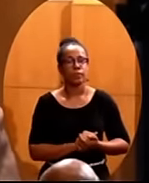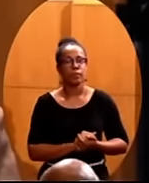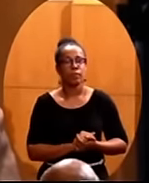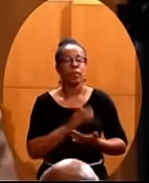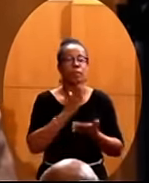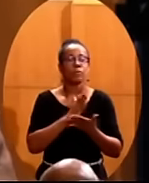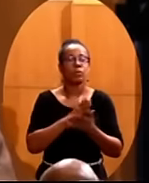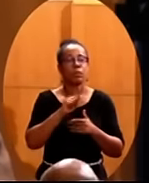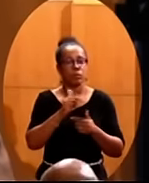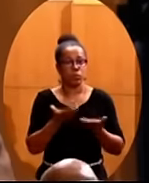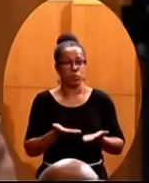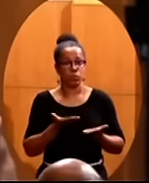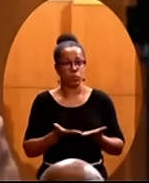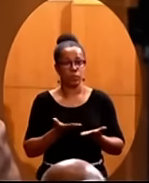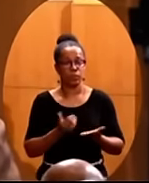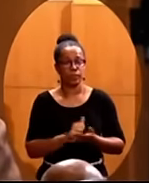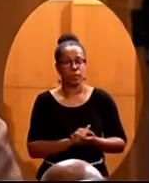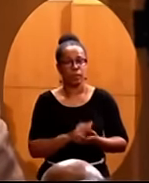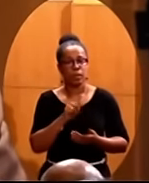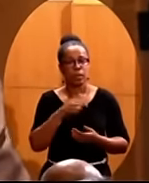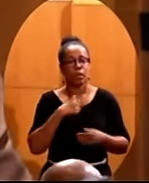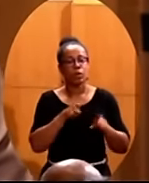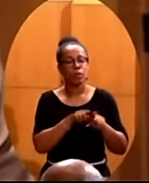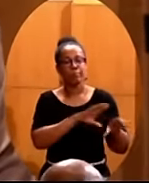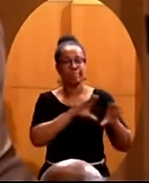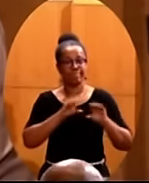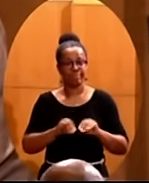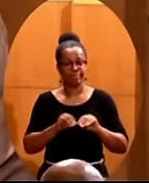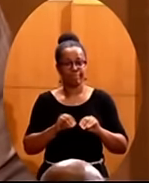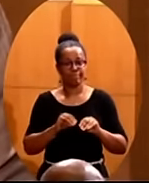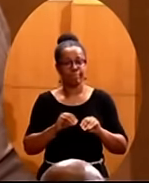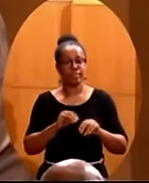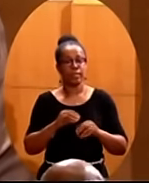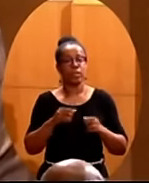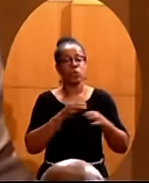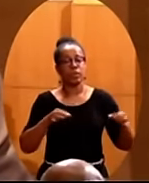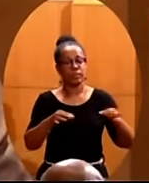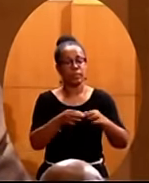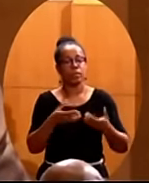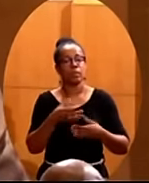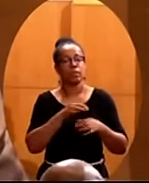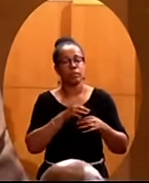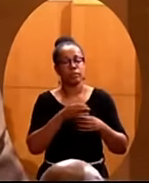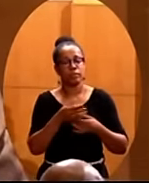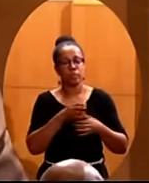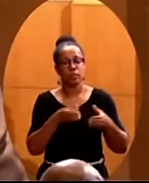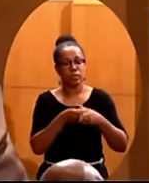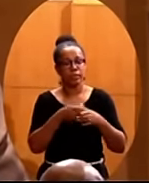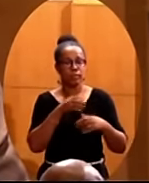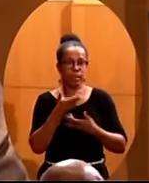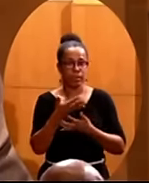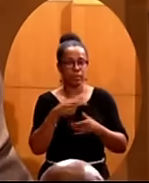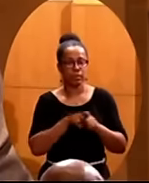car c'est aujourd'hui c'est aujourd'hui que s'installe la collectivité territoriale de la Martinique vous me